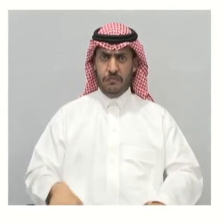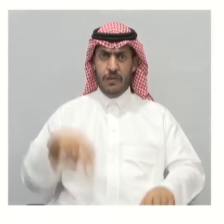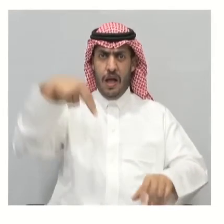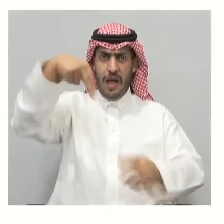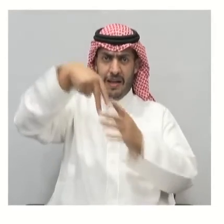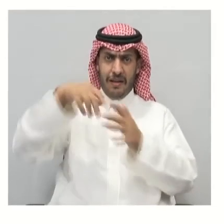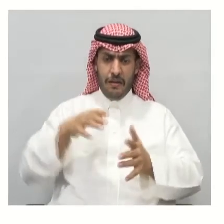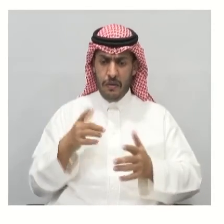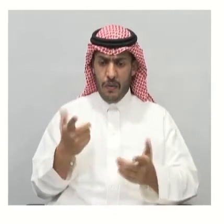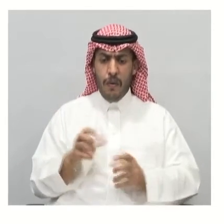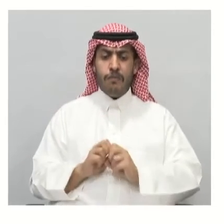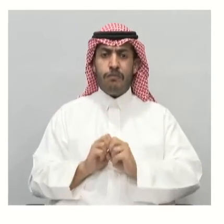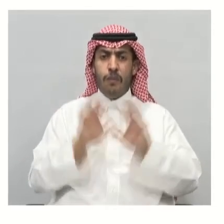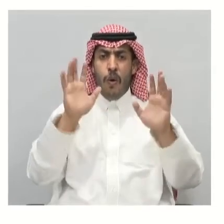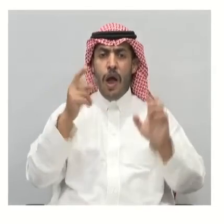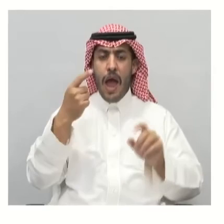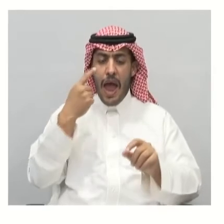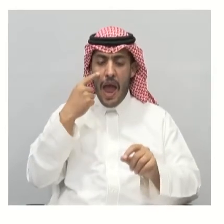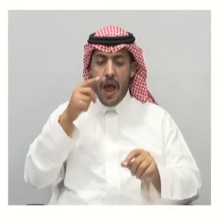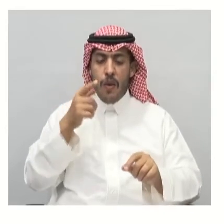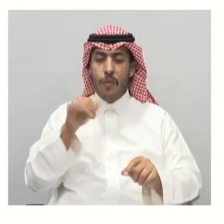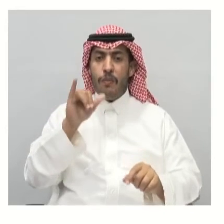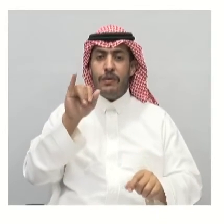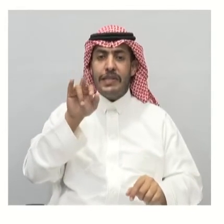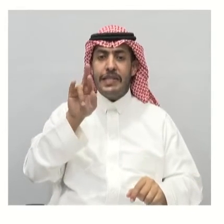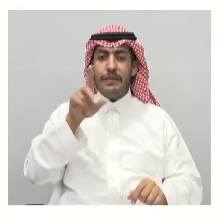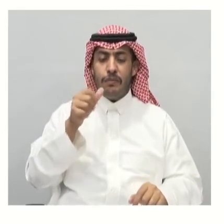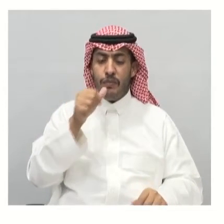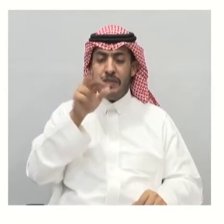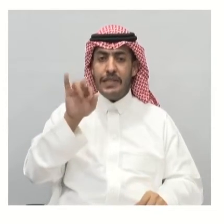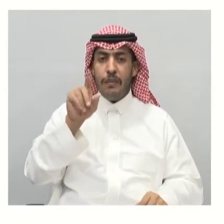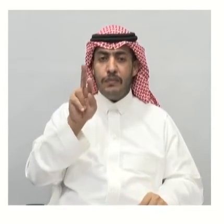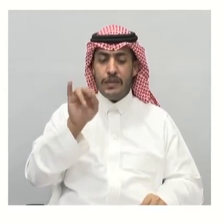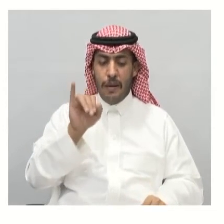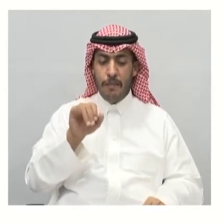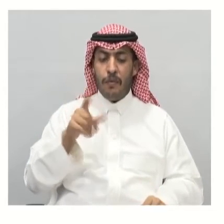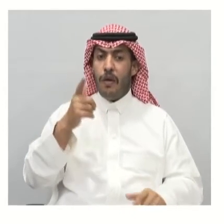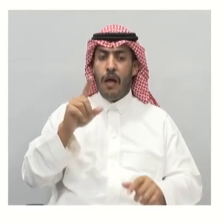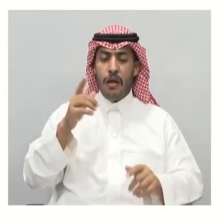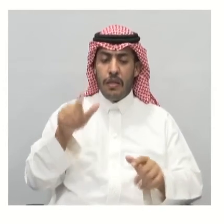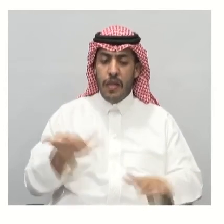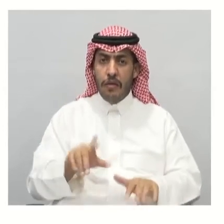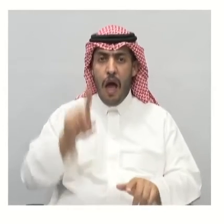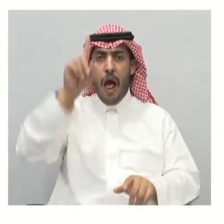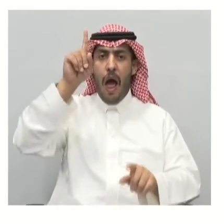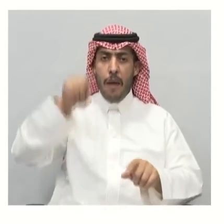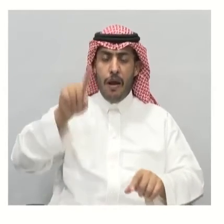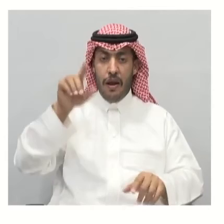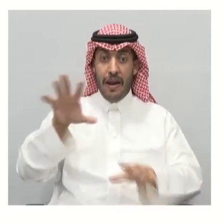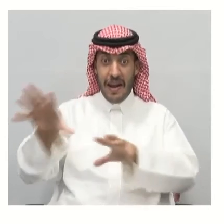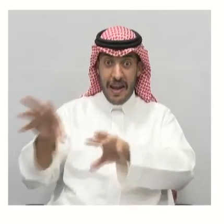وتعالى اذا امر الله النبي ابراهيم عليه السلام بالانتقال من